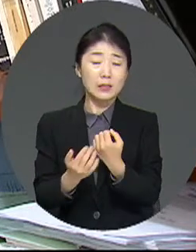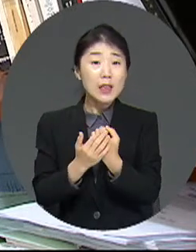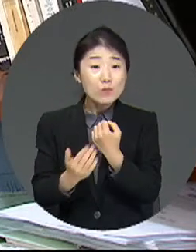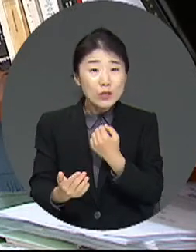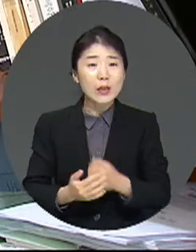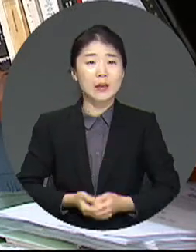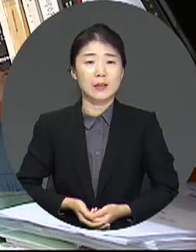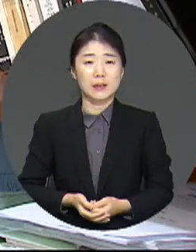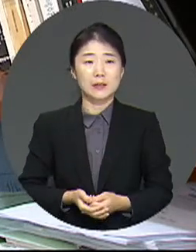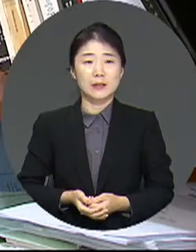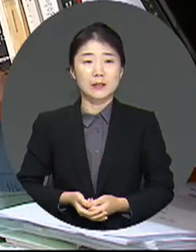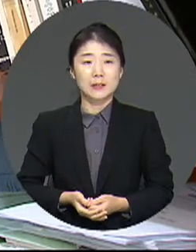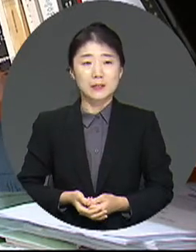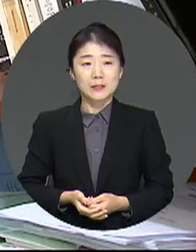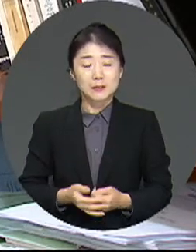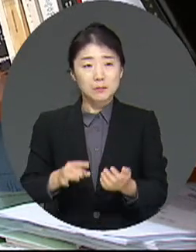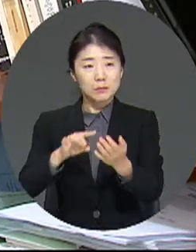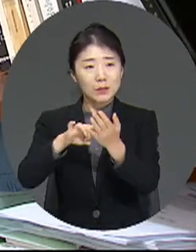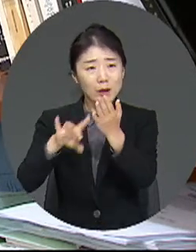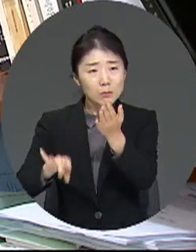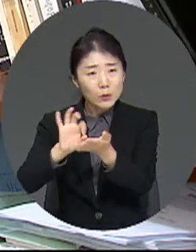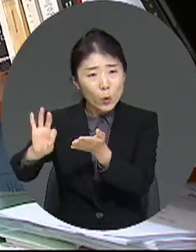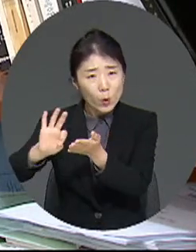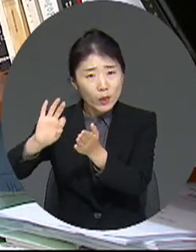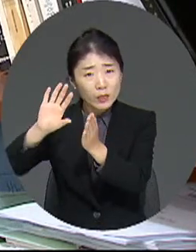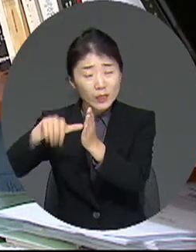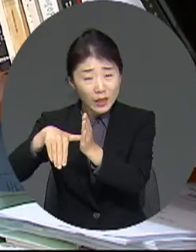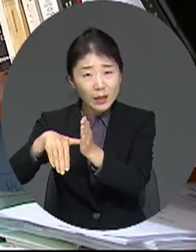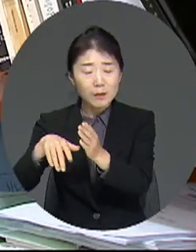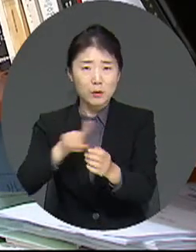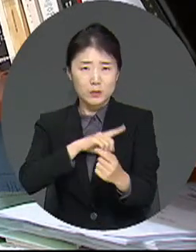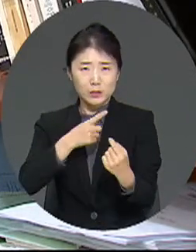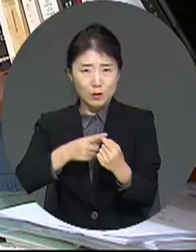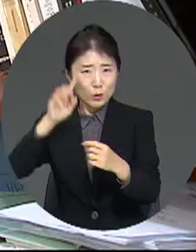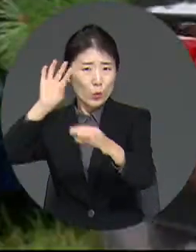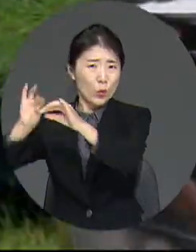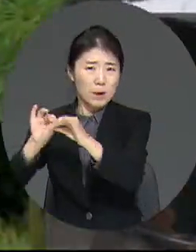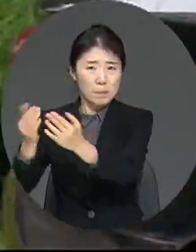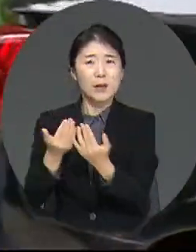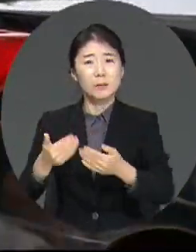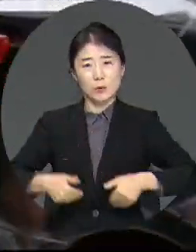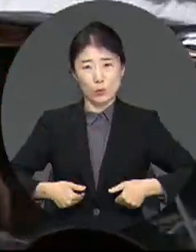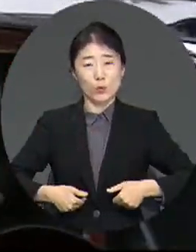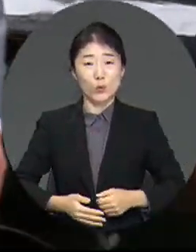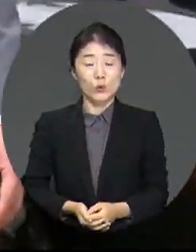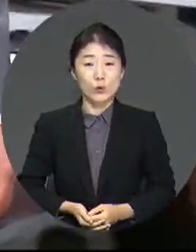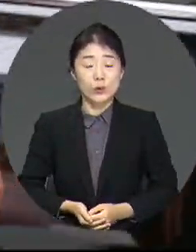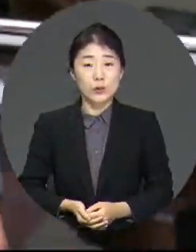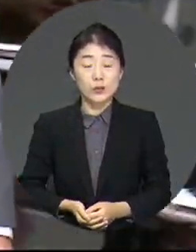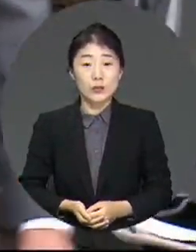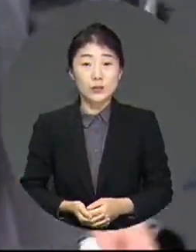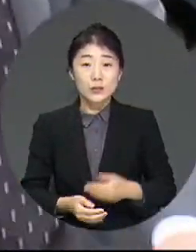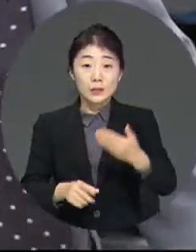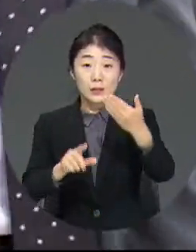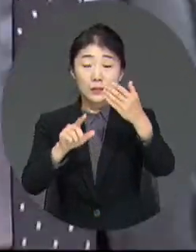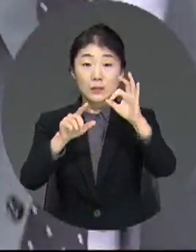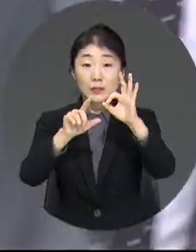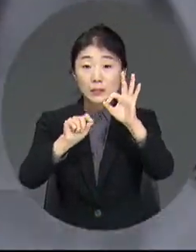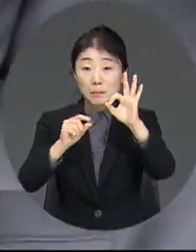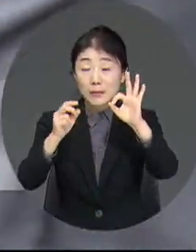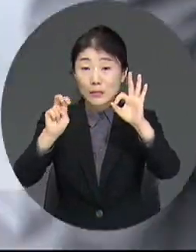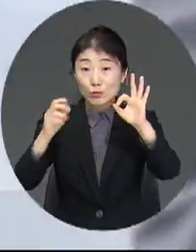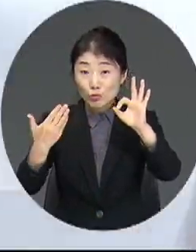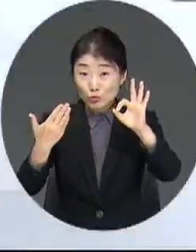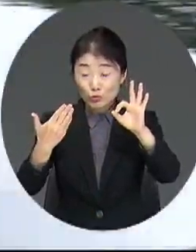사안이고 혈세가 투여될 때는 시민들의 공감 속에 이루어져야 된다고 봅니다 12구 참사 유족 등에게